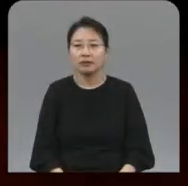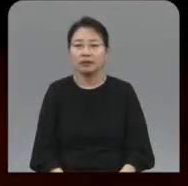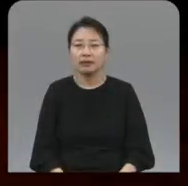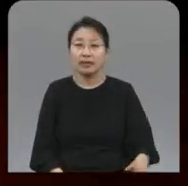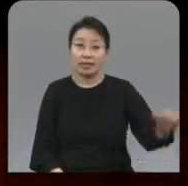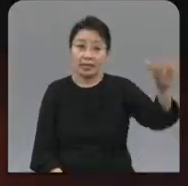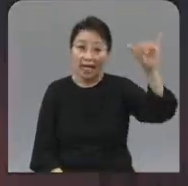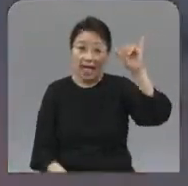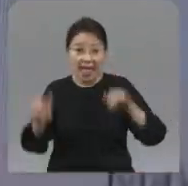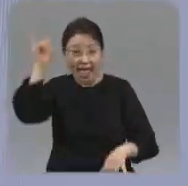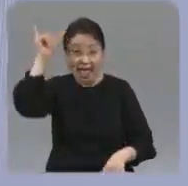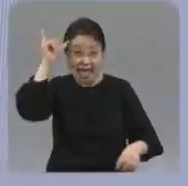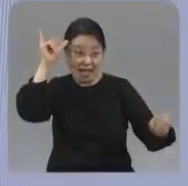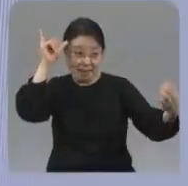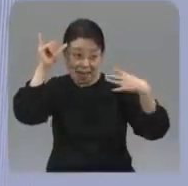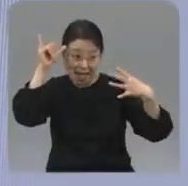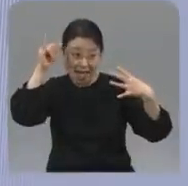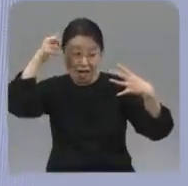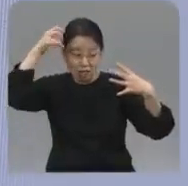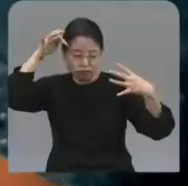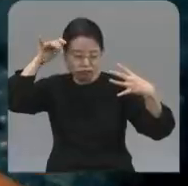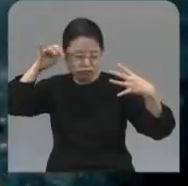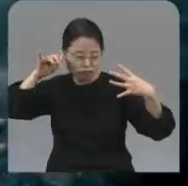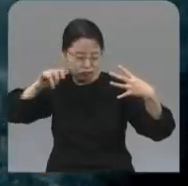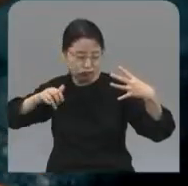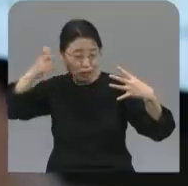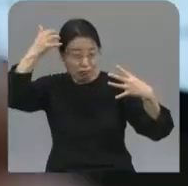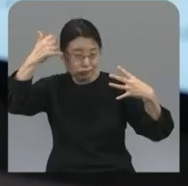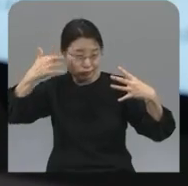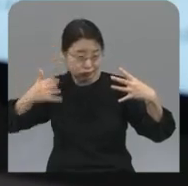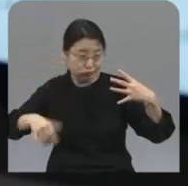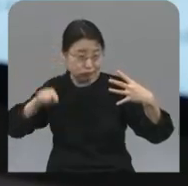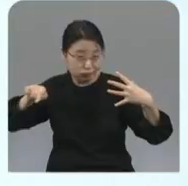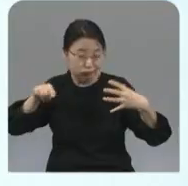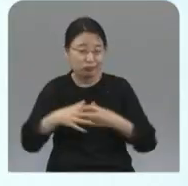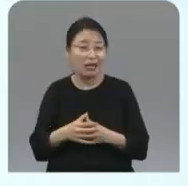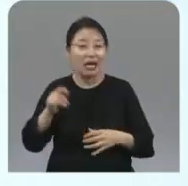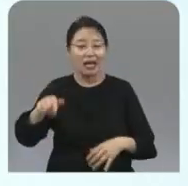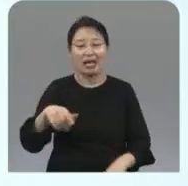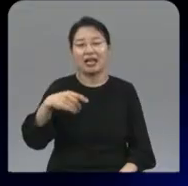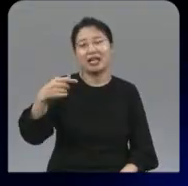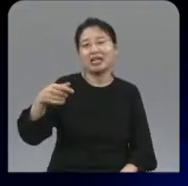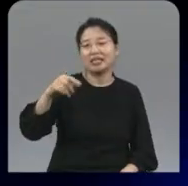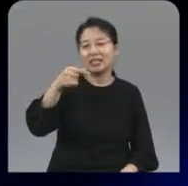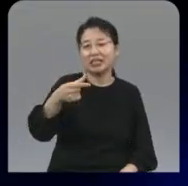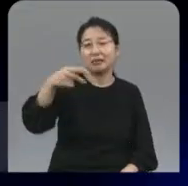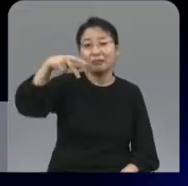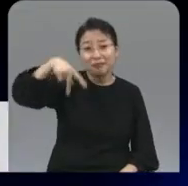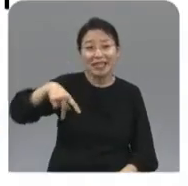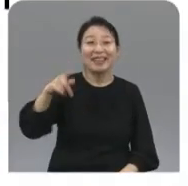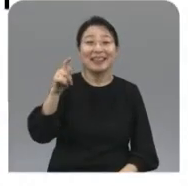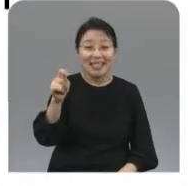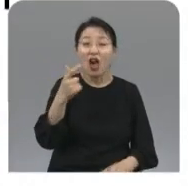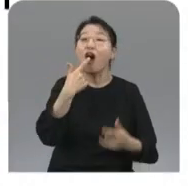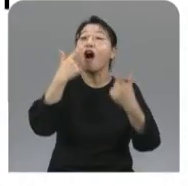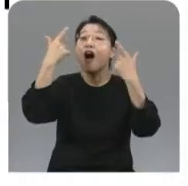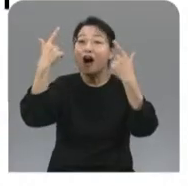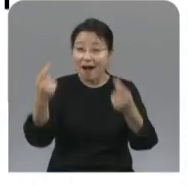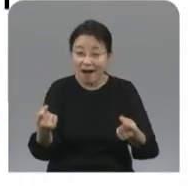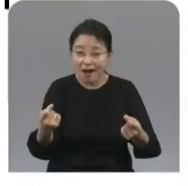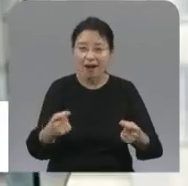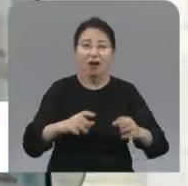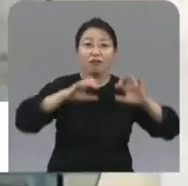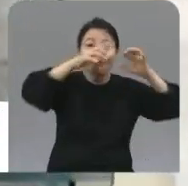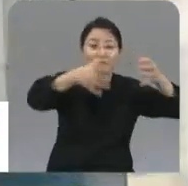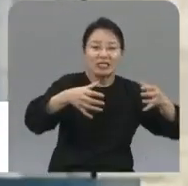in den Markt für die konversationelle künstliche Intelligenz die durch Chat GPT weit bekannt wurde will auch Apple